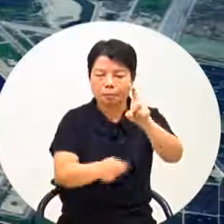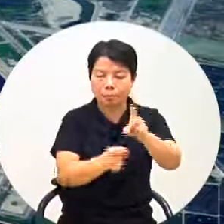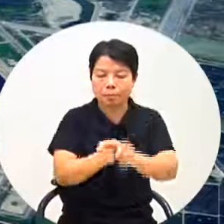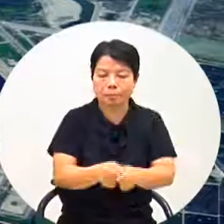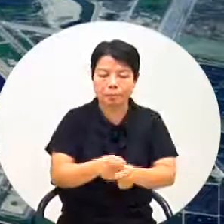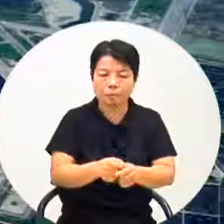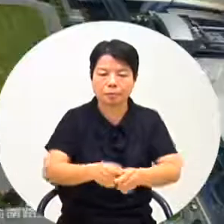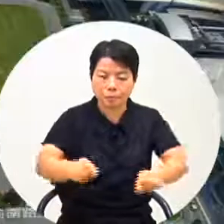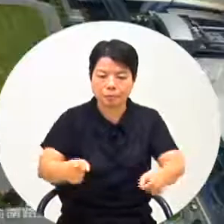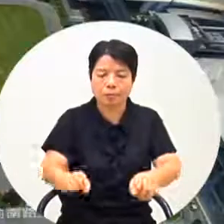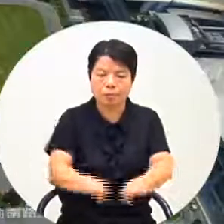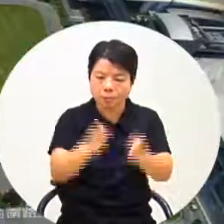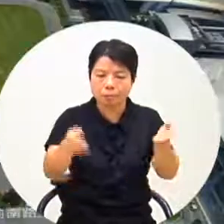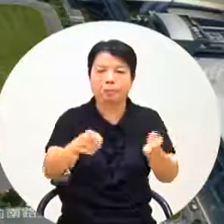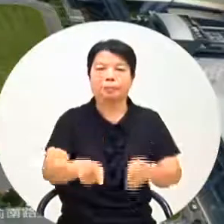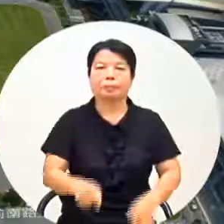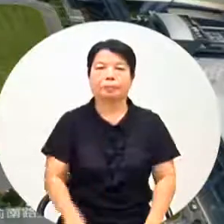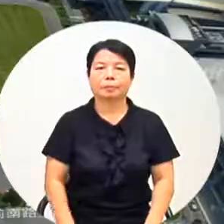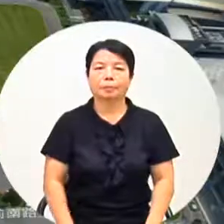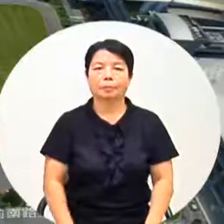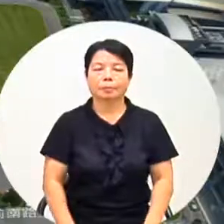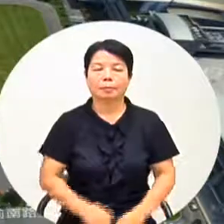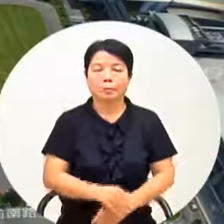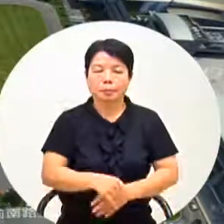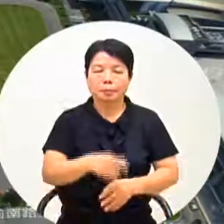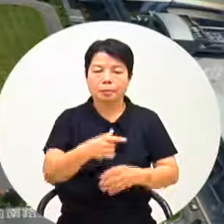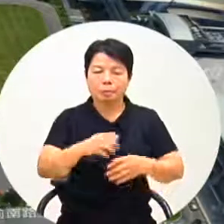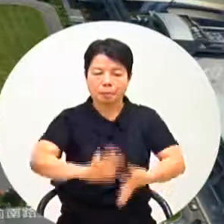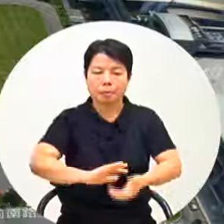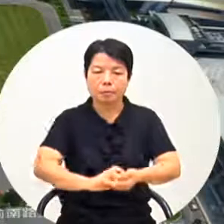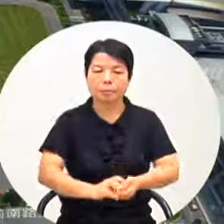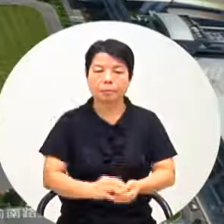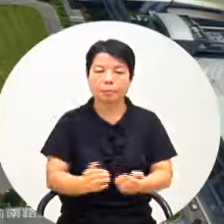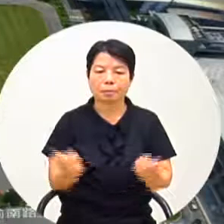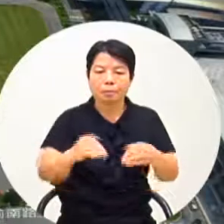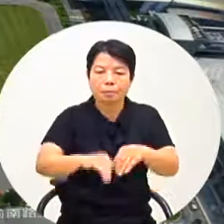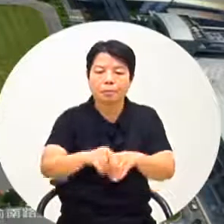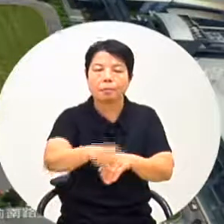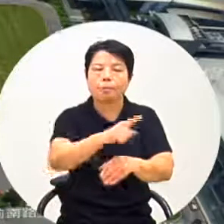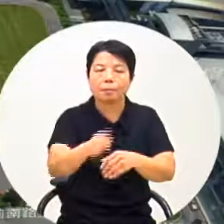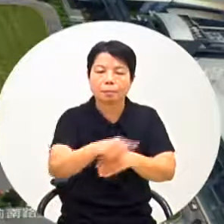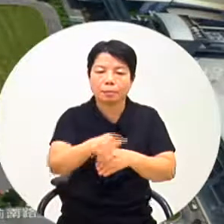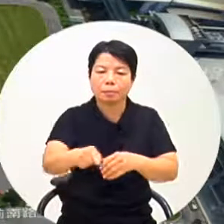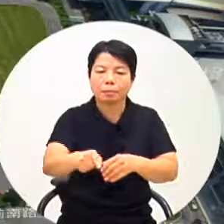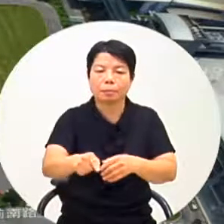施。好，再来呢，我们是变更奥子底地区呢西部计划。